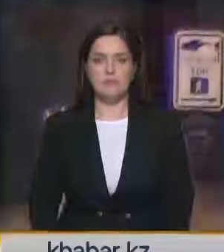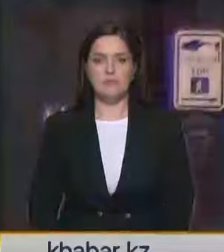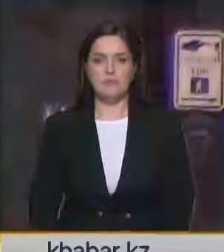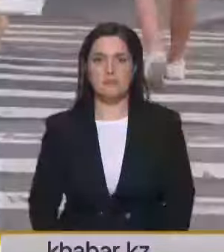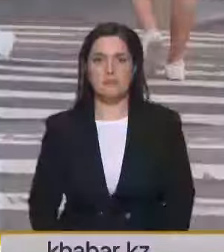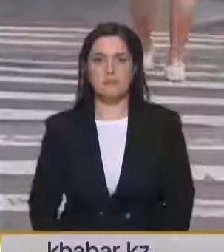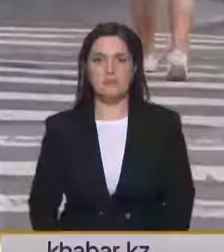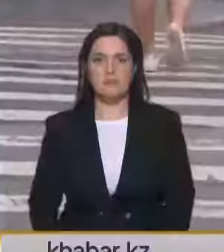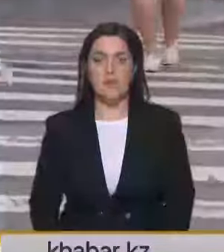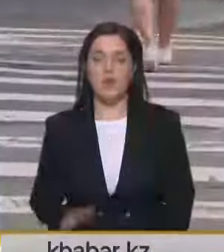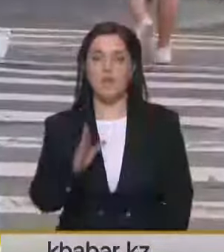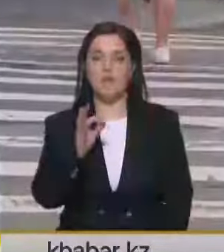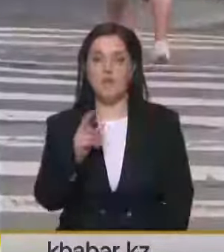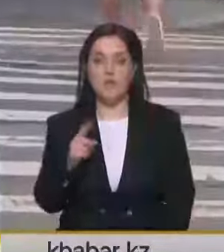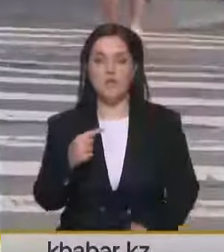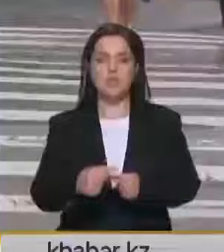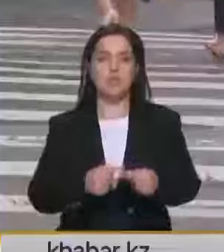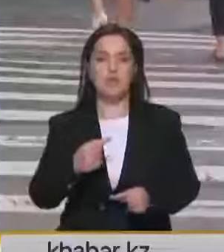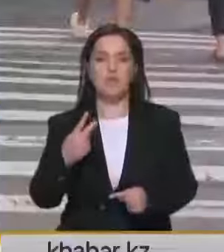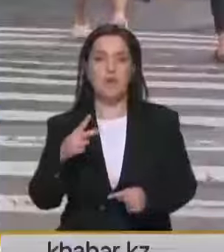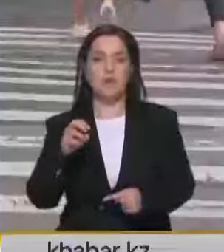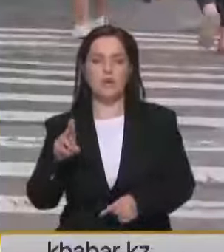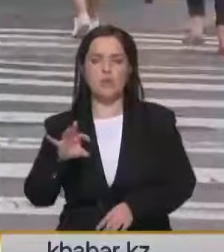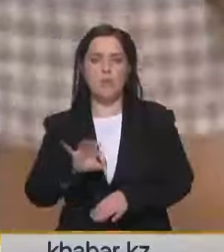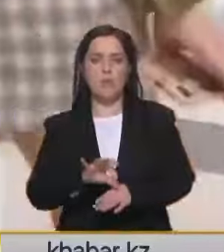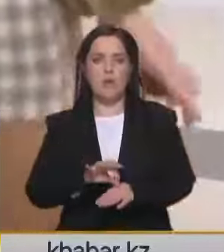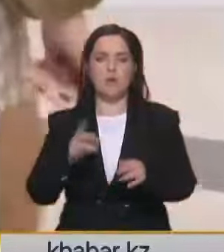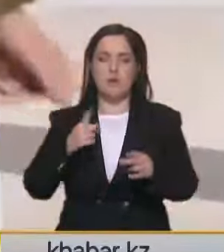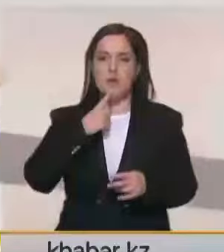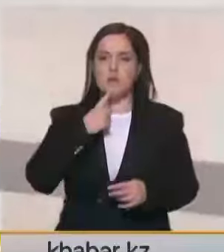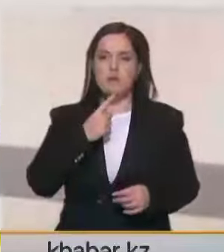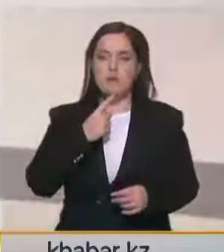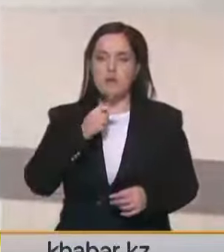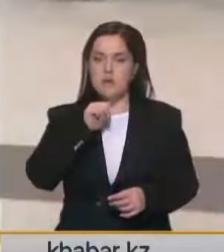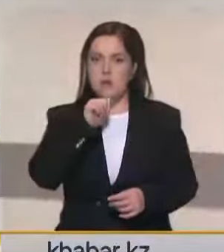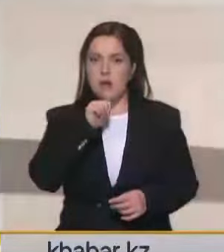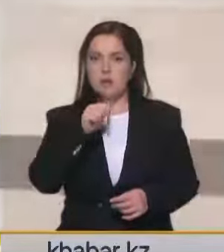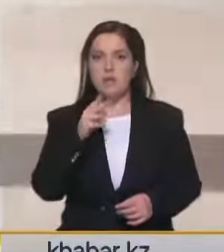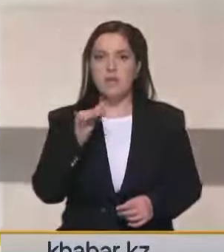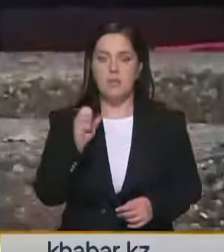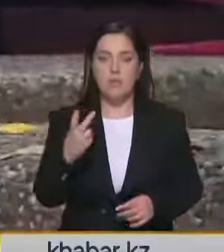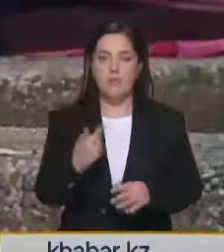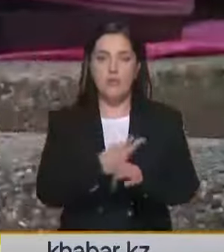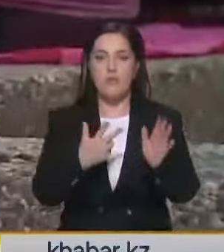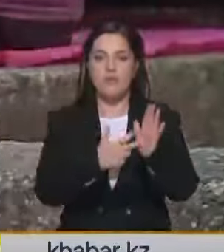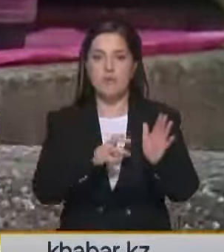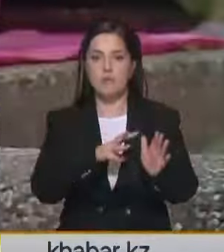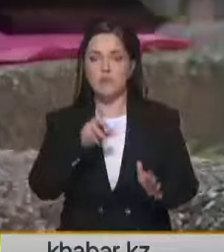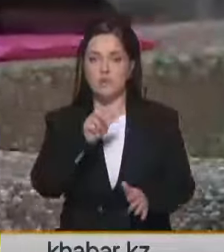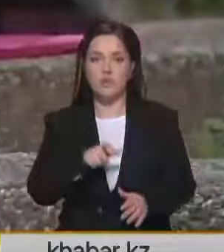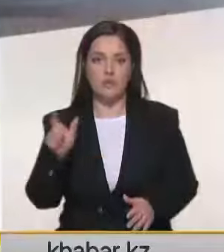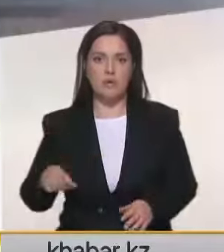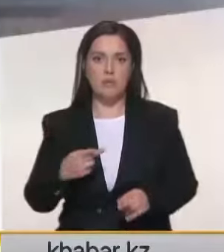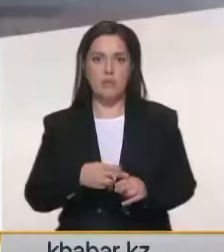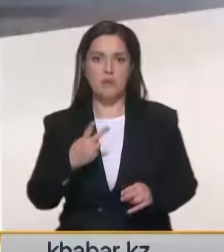По прогнозам ВОЗ, через 20 лет количество больных с сахарным диабетом в мире может увеличиться вдвое. Это 800 миллионов больных. Недуг уже называют